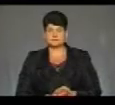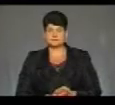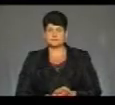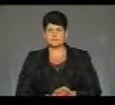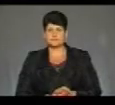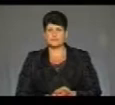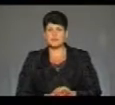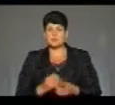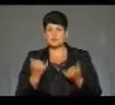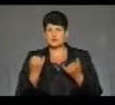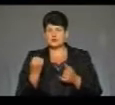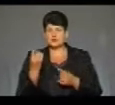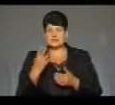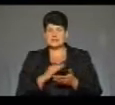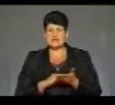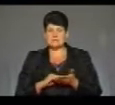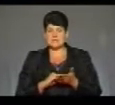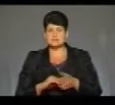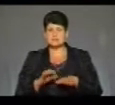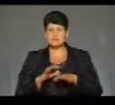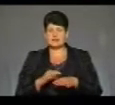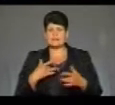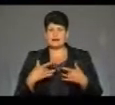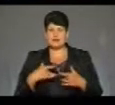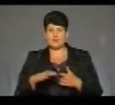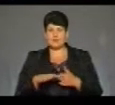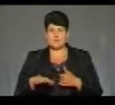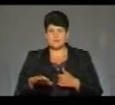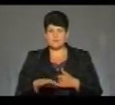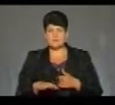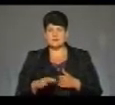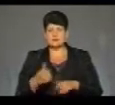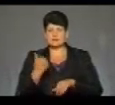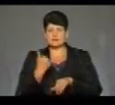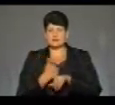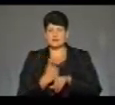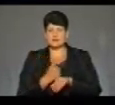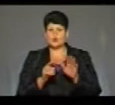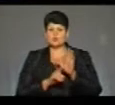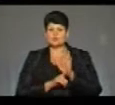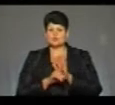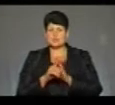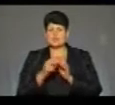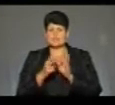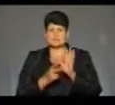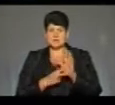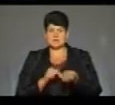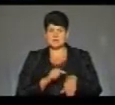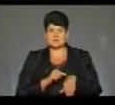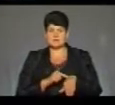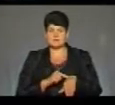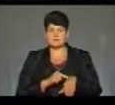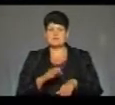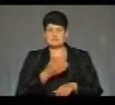Сьогодні 14-та репетиція. Проходить на театральному майдані, оскільки генеральна. Розпочалася о 17-й годині. Ми з